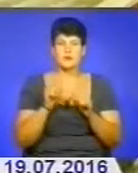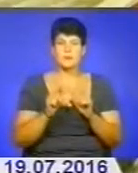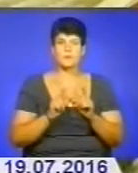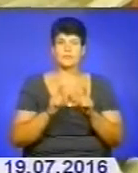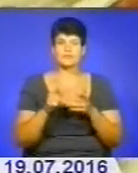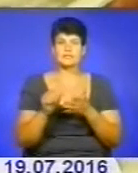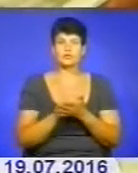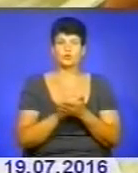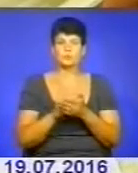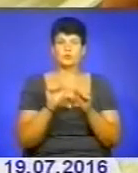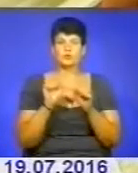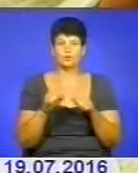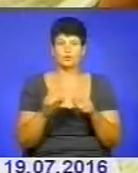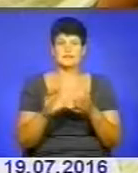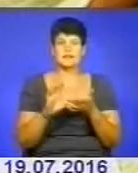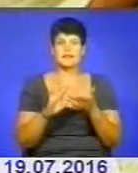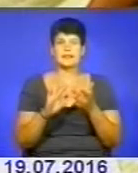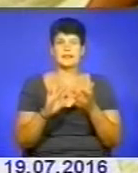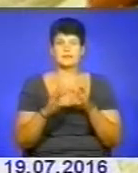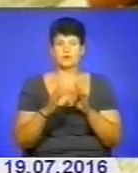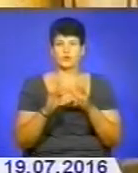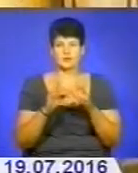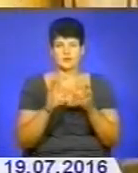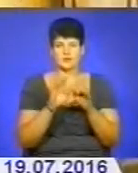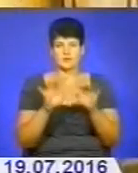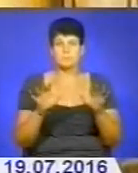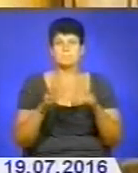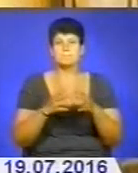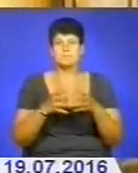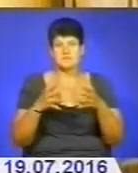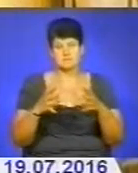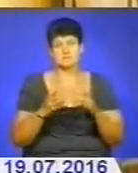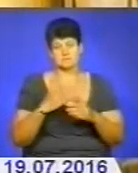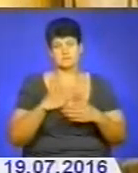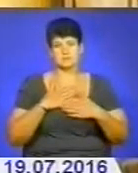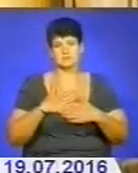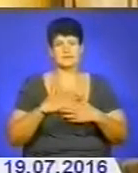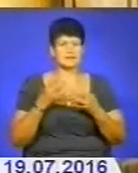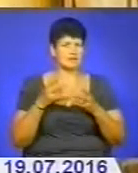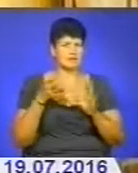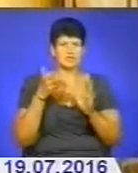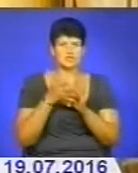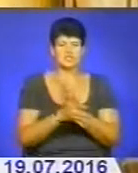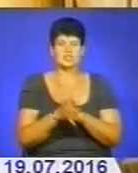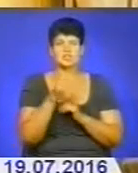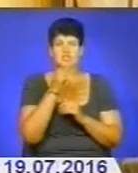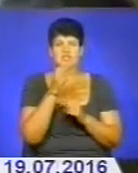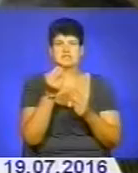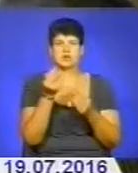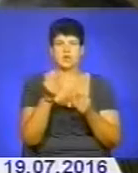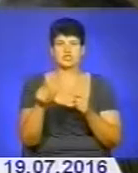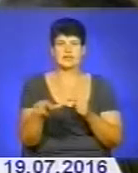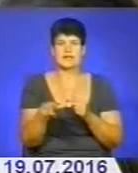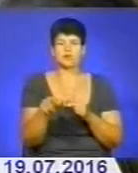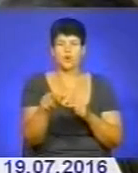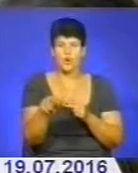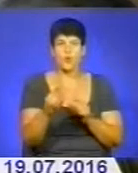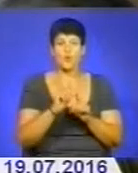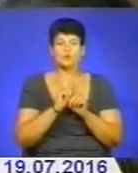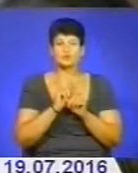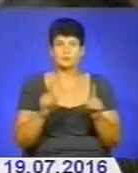можуть тільки через електронний ресурс. Більшість вступників такою умовою задоволені. Не потрібно витрачати зайвий час чи кошти на дорогу. Особливо